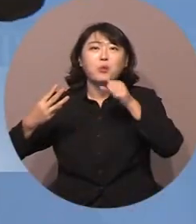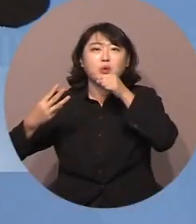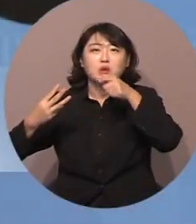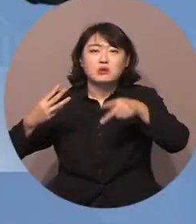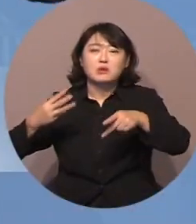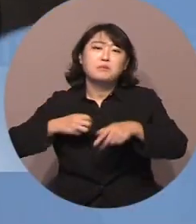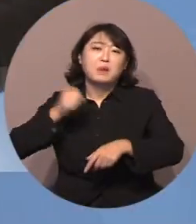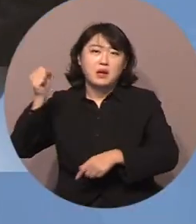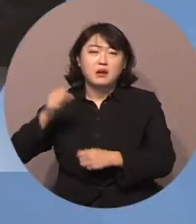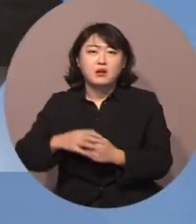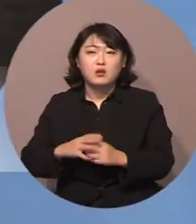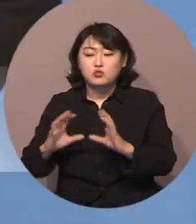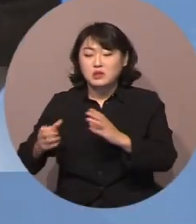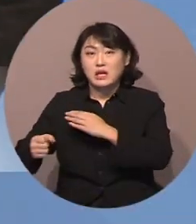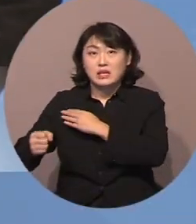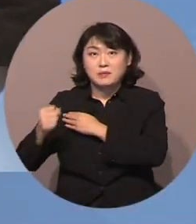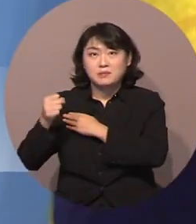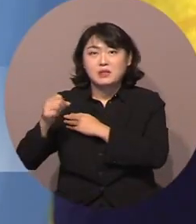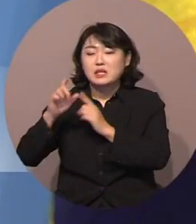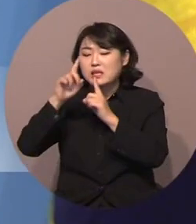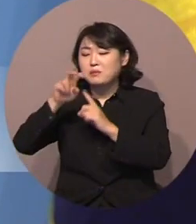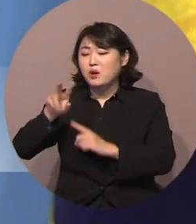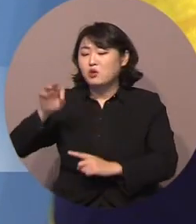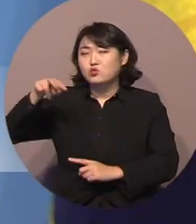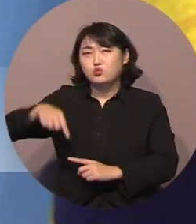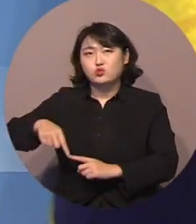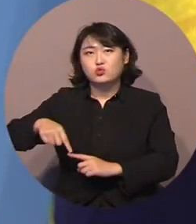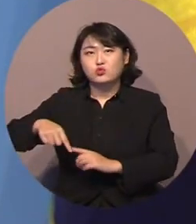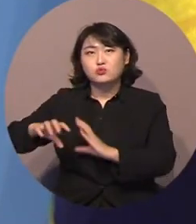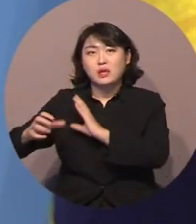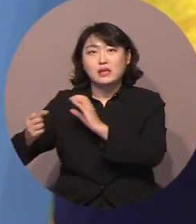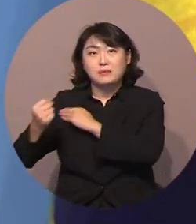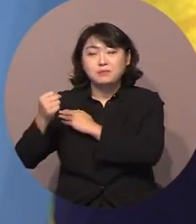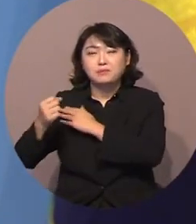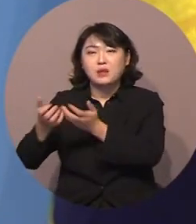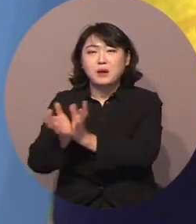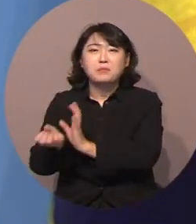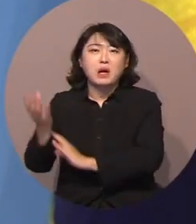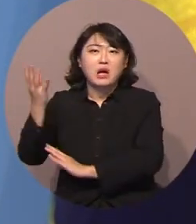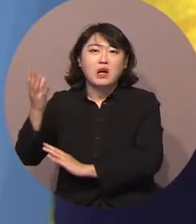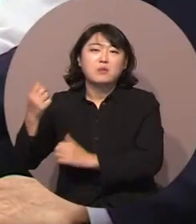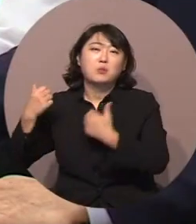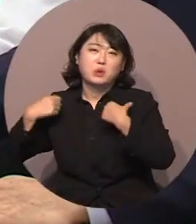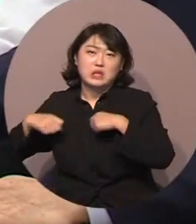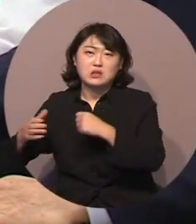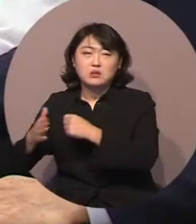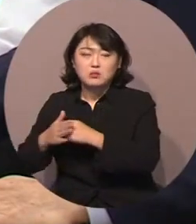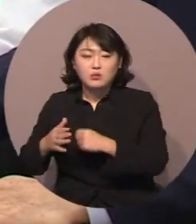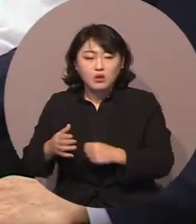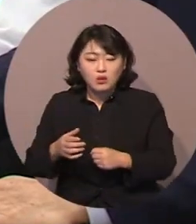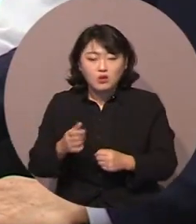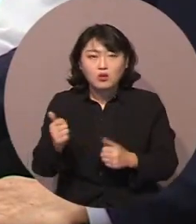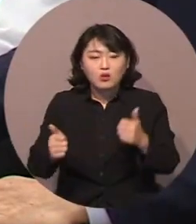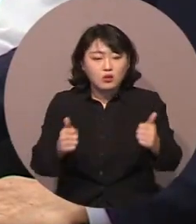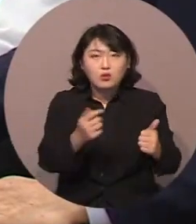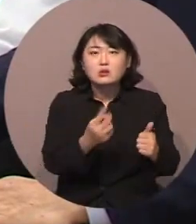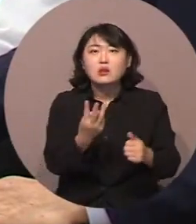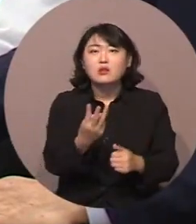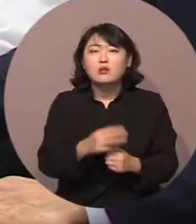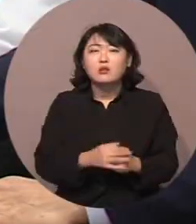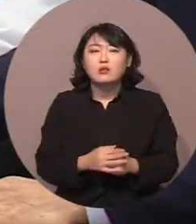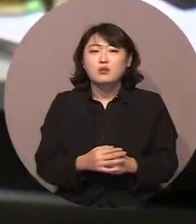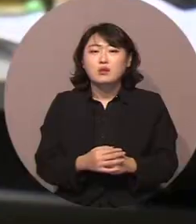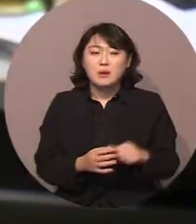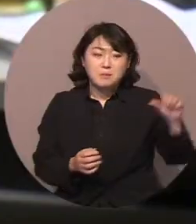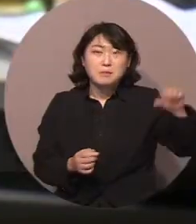내리 사선을 했던 국민의 임 이명수 의원의 불출마로 이번엔 우주 공산이 됐습니다 4년 전 500여 표차